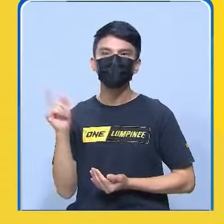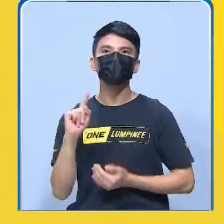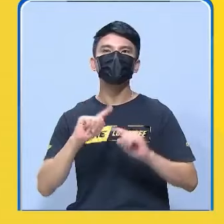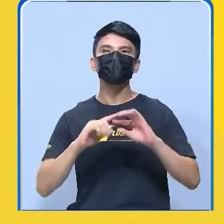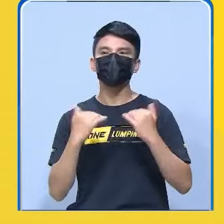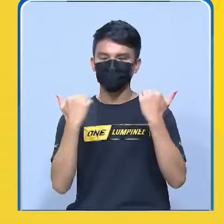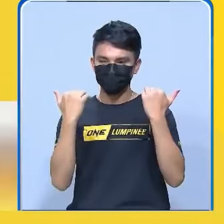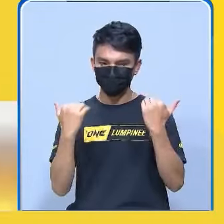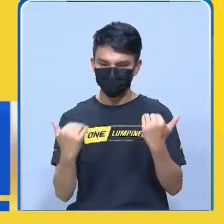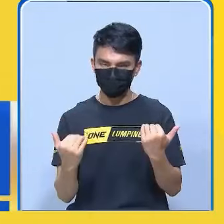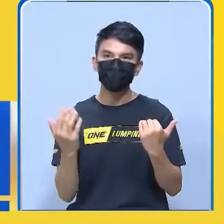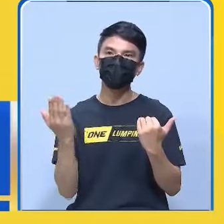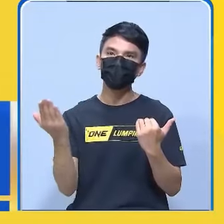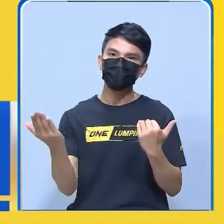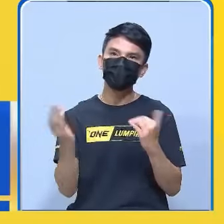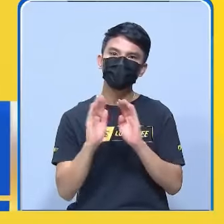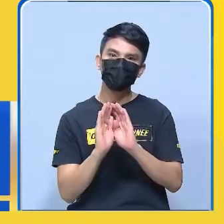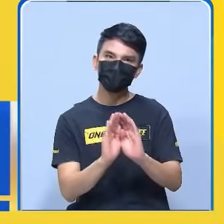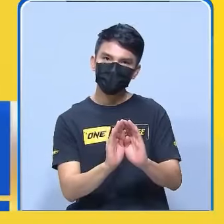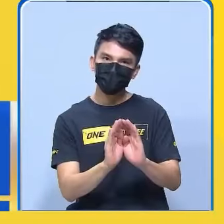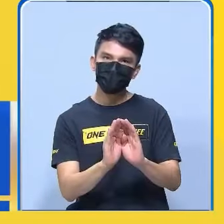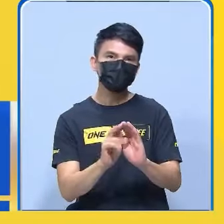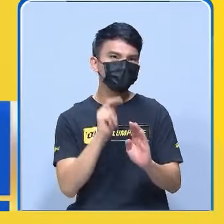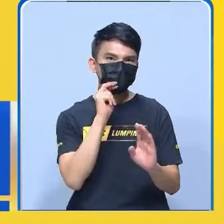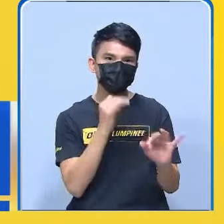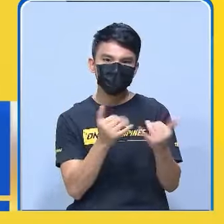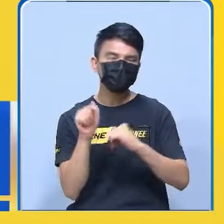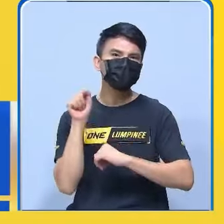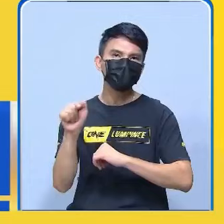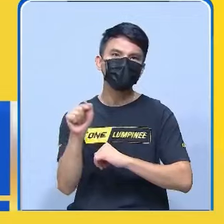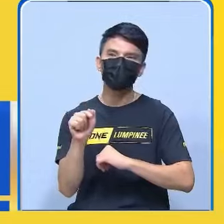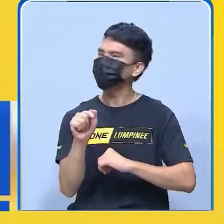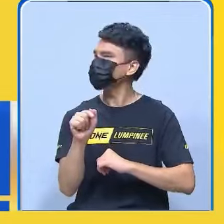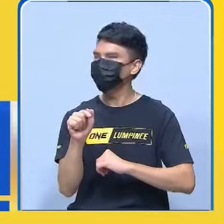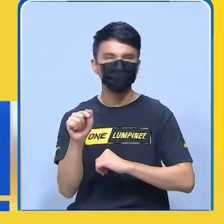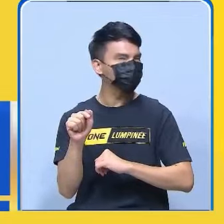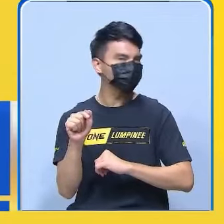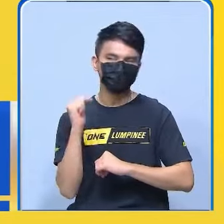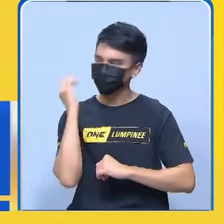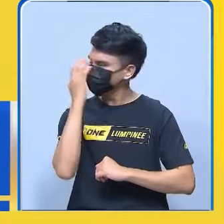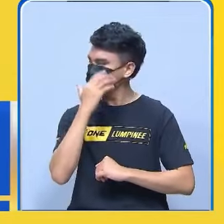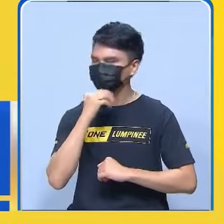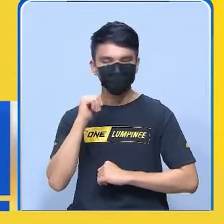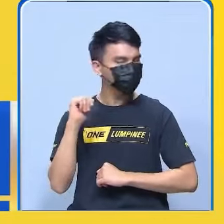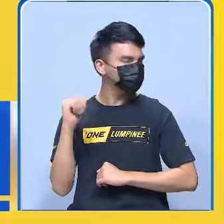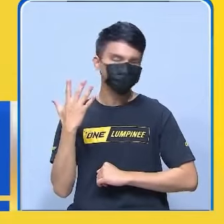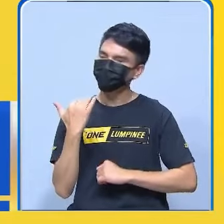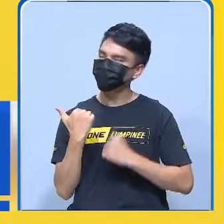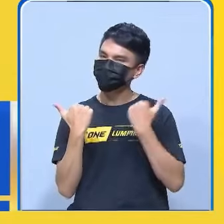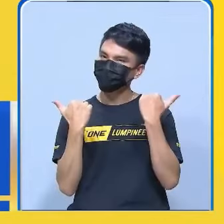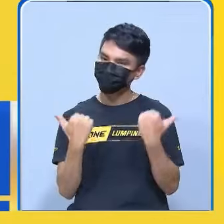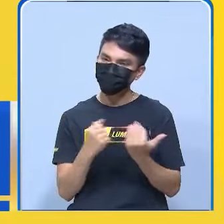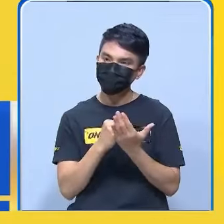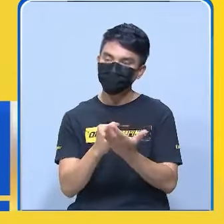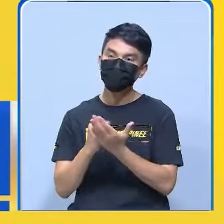าดลับที่ว่าที่อุตส่าห์เก็บไว้เป็นที่เล่นน้ำได้เนี่ยก็ดันมีสภาพแบบนี้แล้วเพราะฉะนั้นเนี่ยมัน อาจจะต้องช่วยกันแ